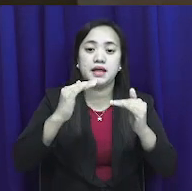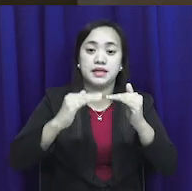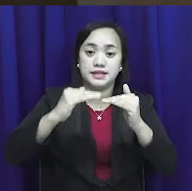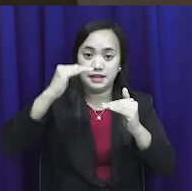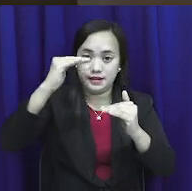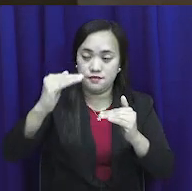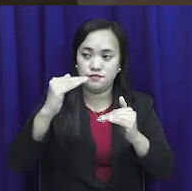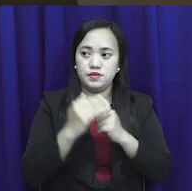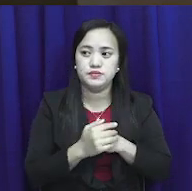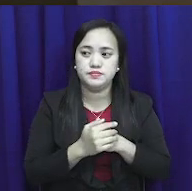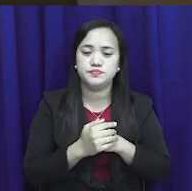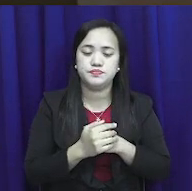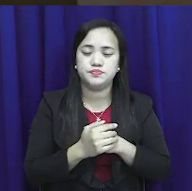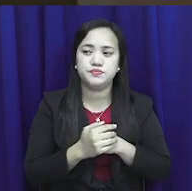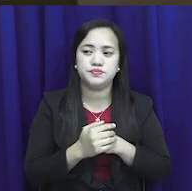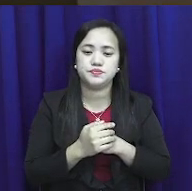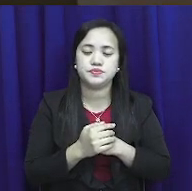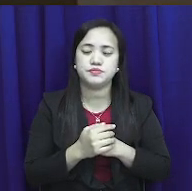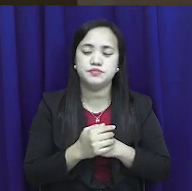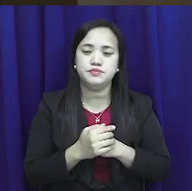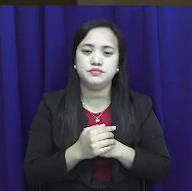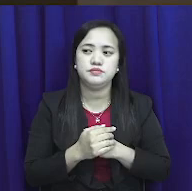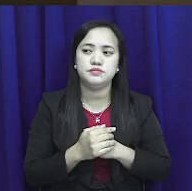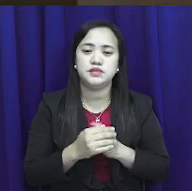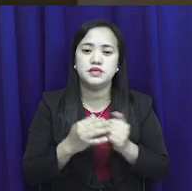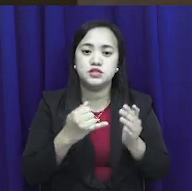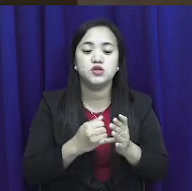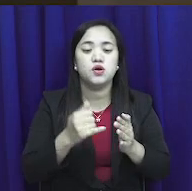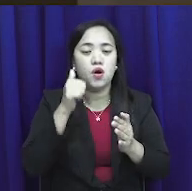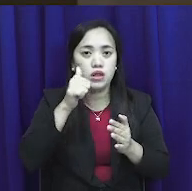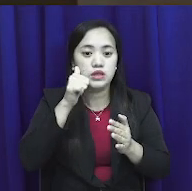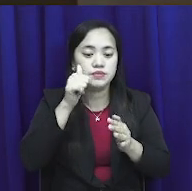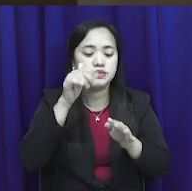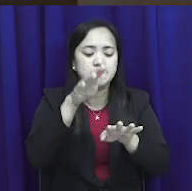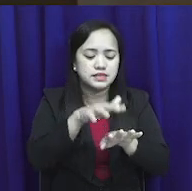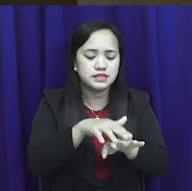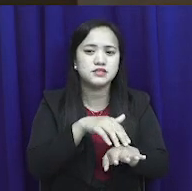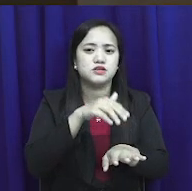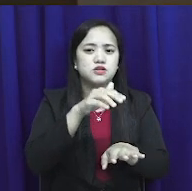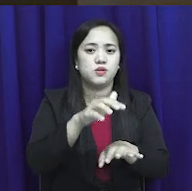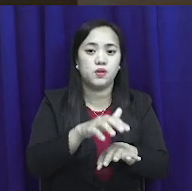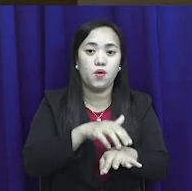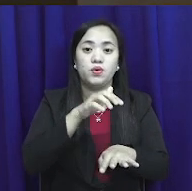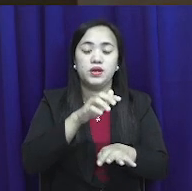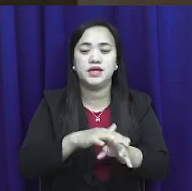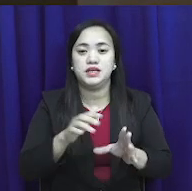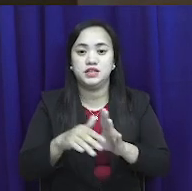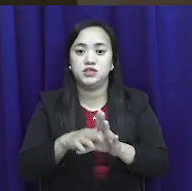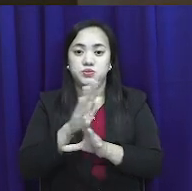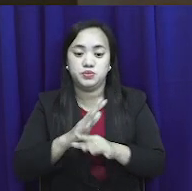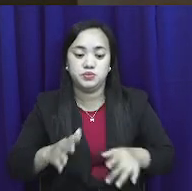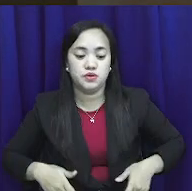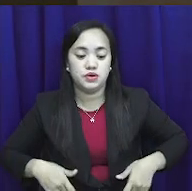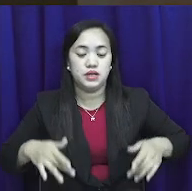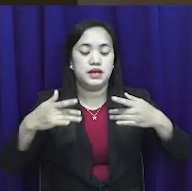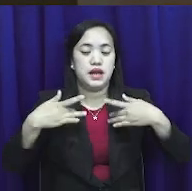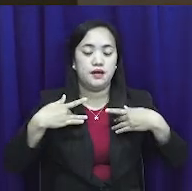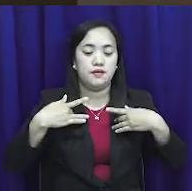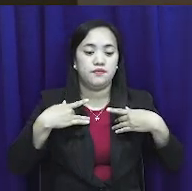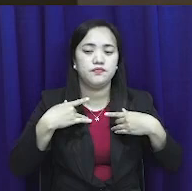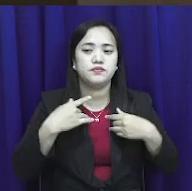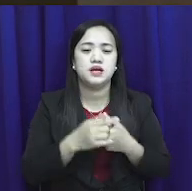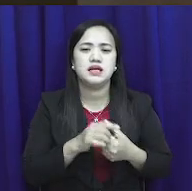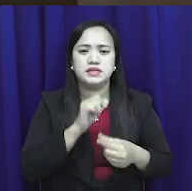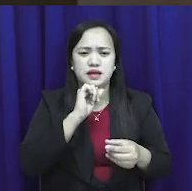Yeah talagang ano siya eh Ah dahan-dahan paangat nakikita mo naman yung buhay mo eh like at first